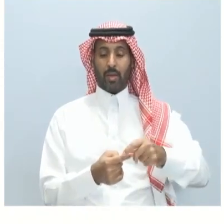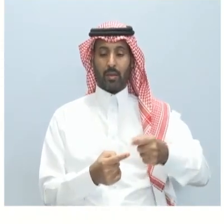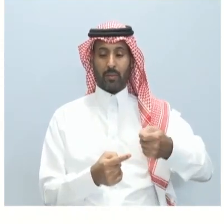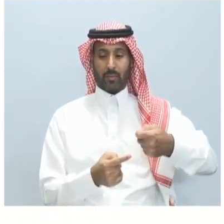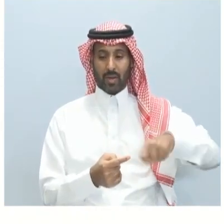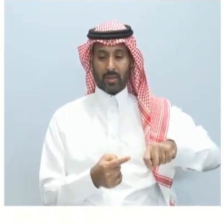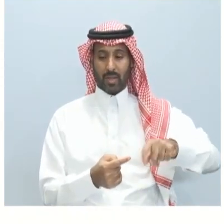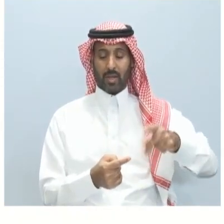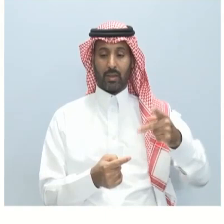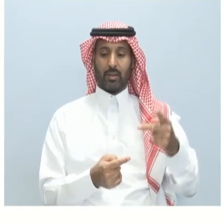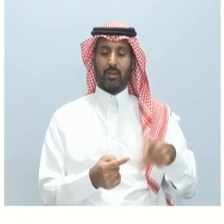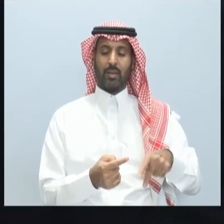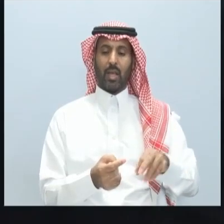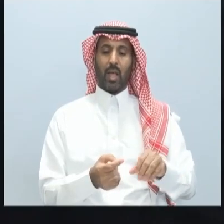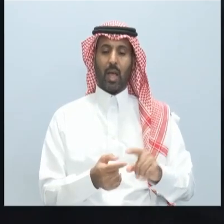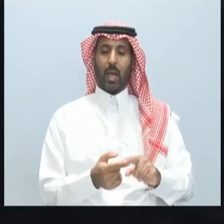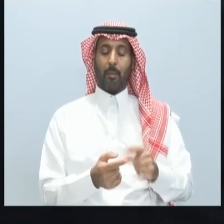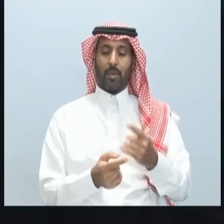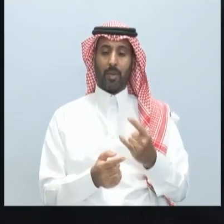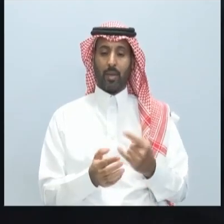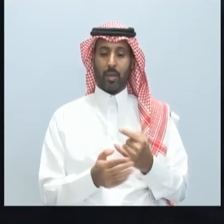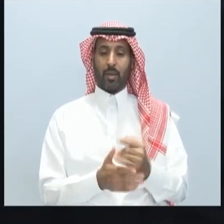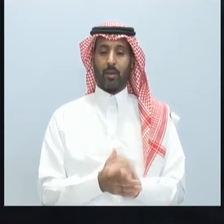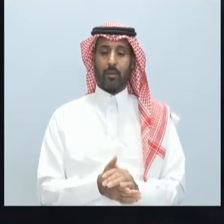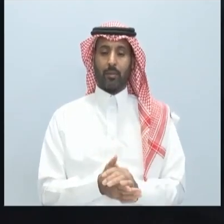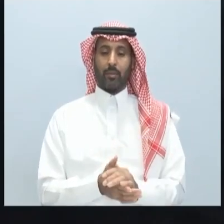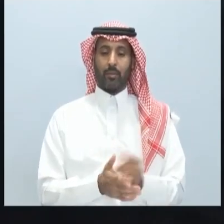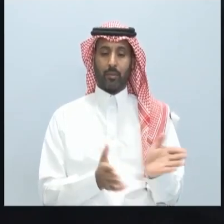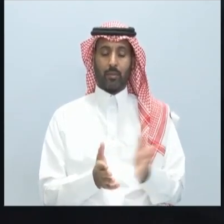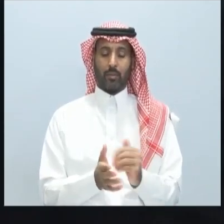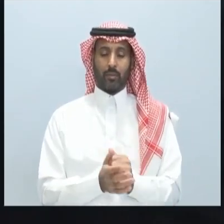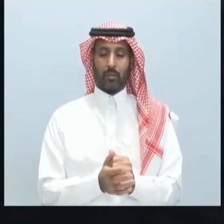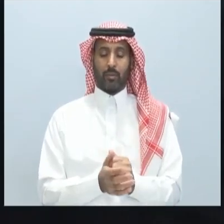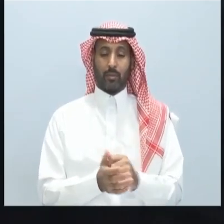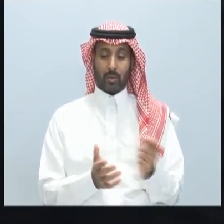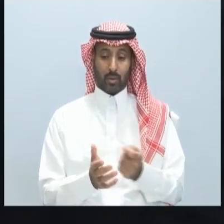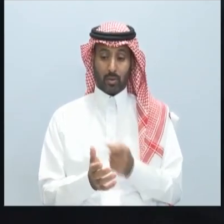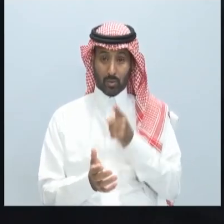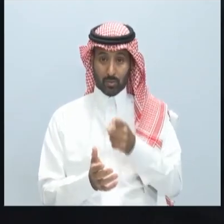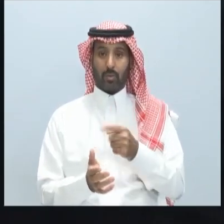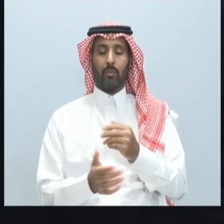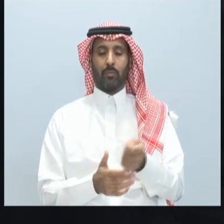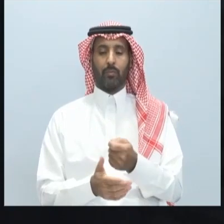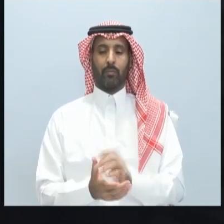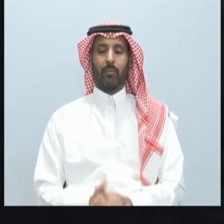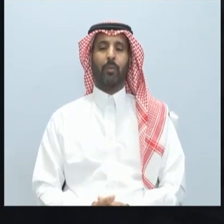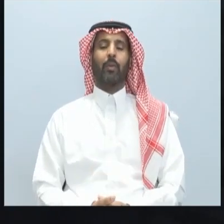سوف اترك لكم الوقت للتفكير في حل هذا السؤال الان لكم الوقت يا